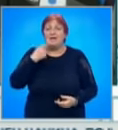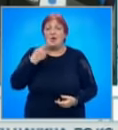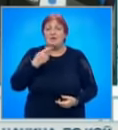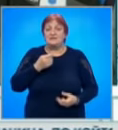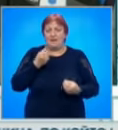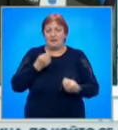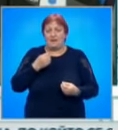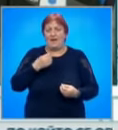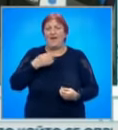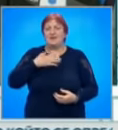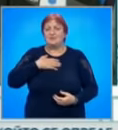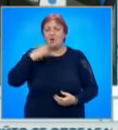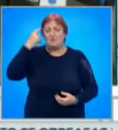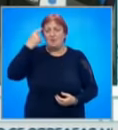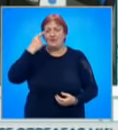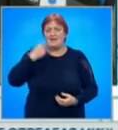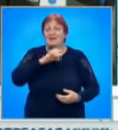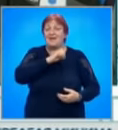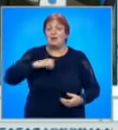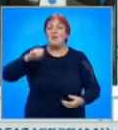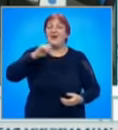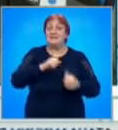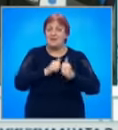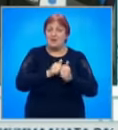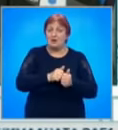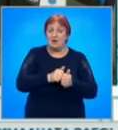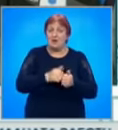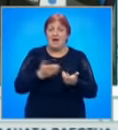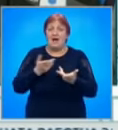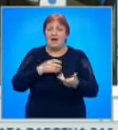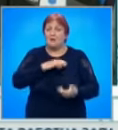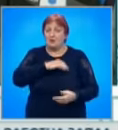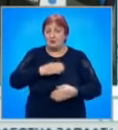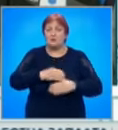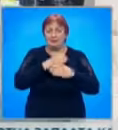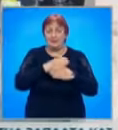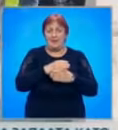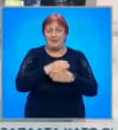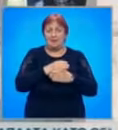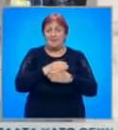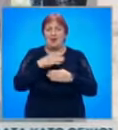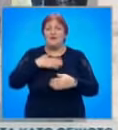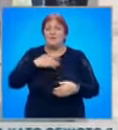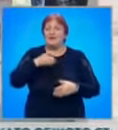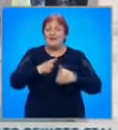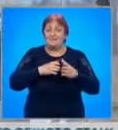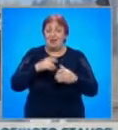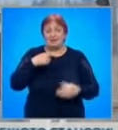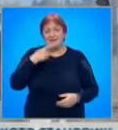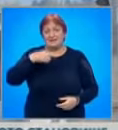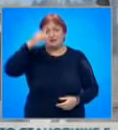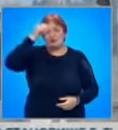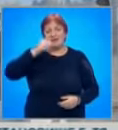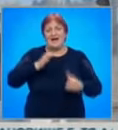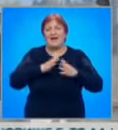добре своята позиция на своите европейски партньори, камо ли да получи подкрепа за нея. От Има такъв народ заявиха, че за